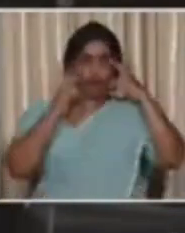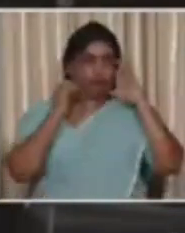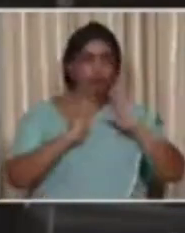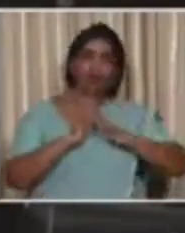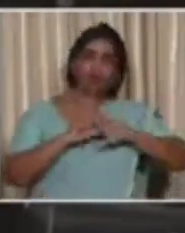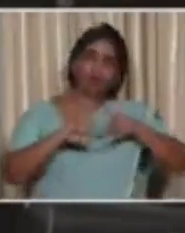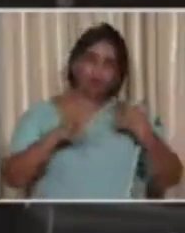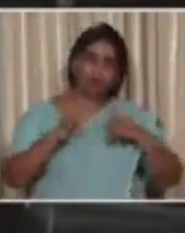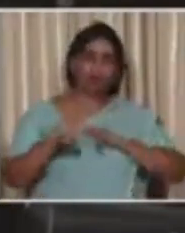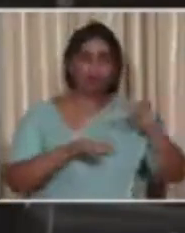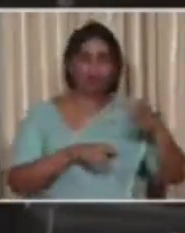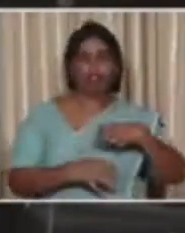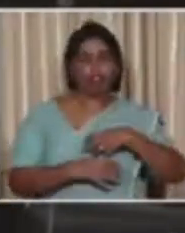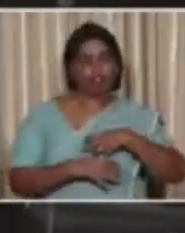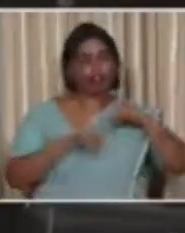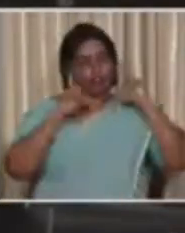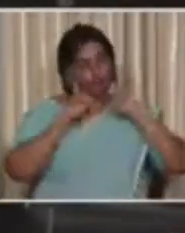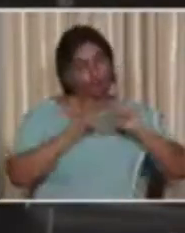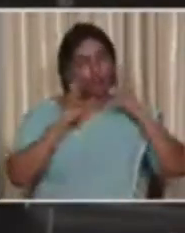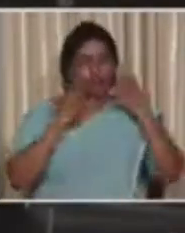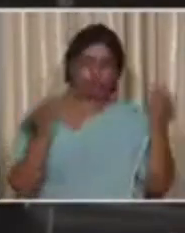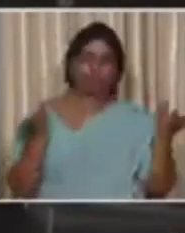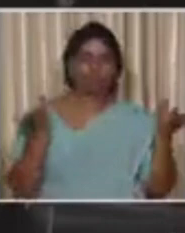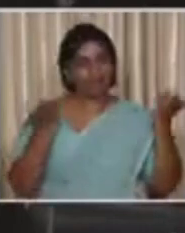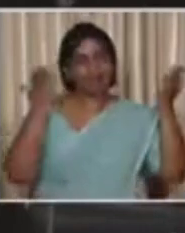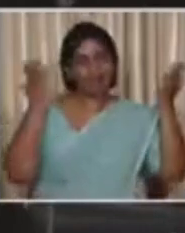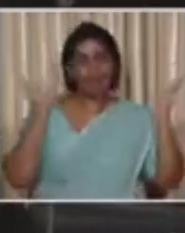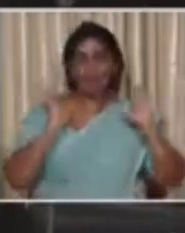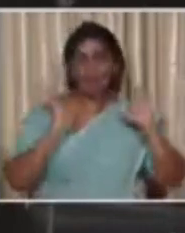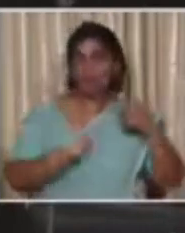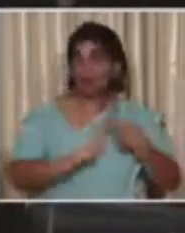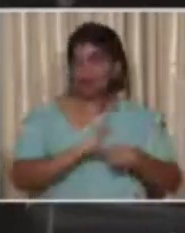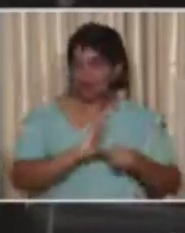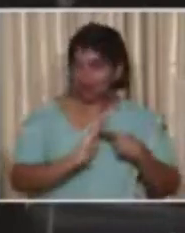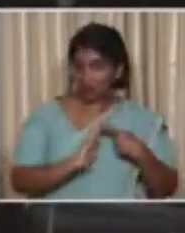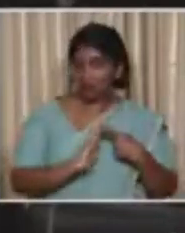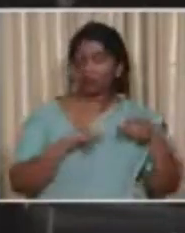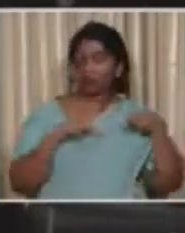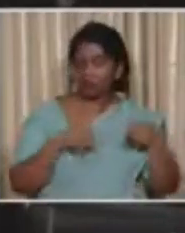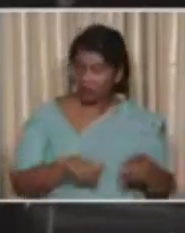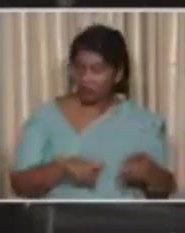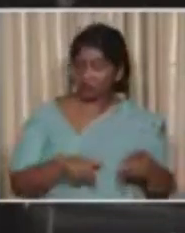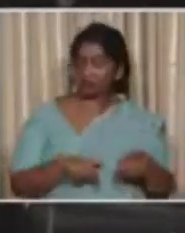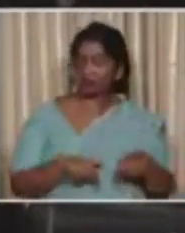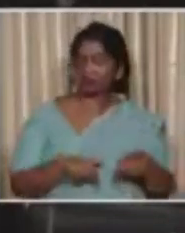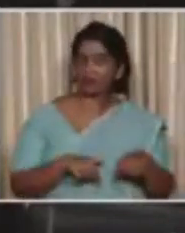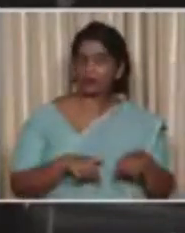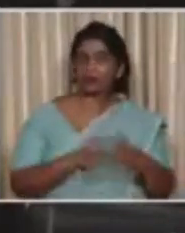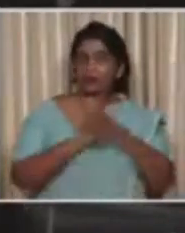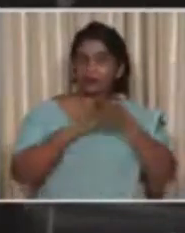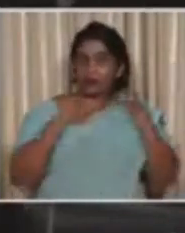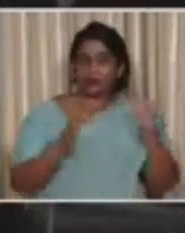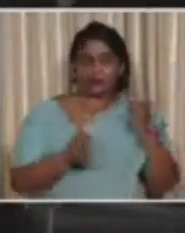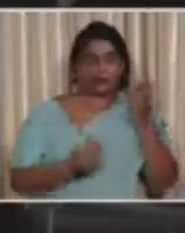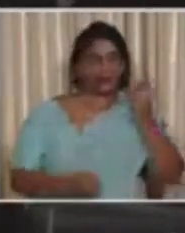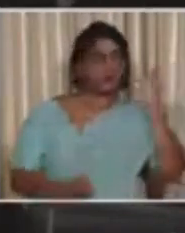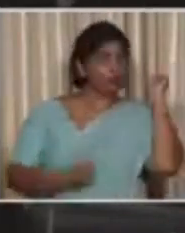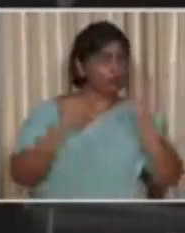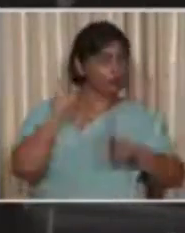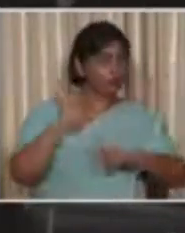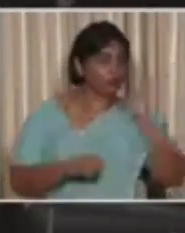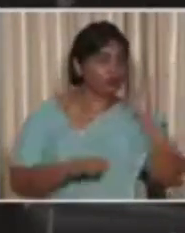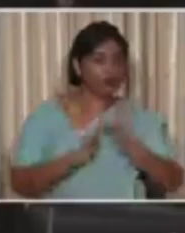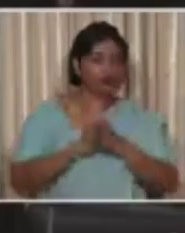ගියත් දුක් විඳිනව නම් දුක් විඳිනවා. හැබැයි අපේ රටට දැනටත් වැඩිම විදේශ විනිමය